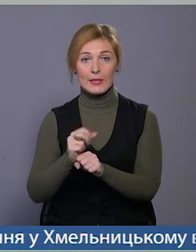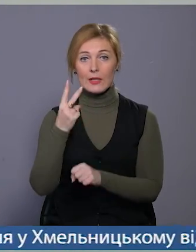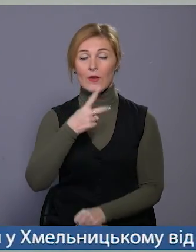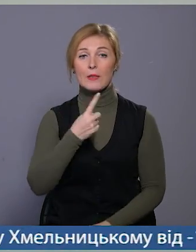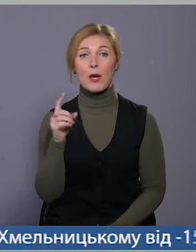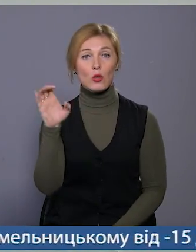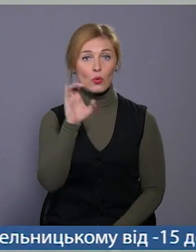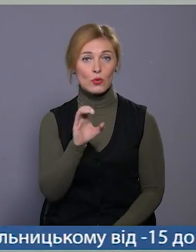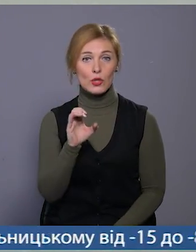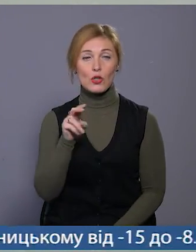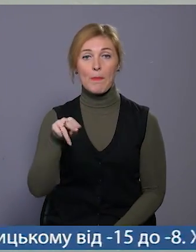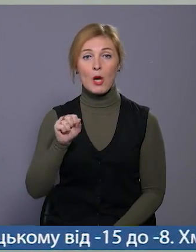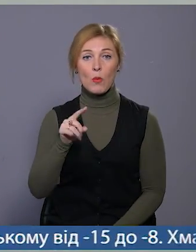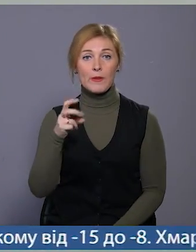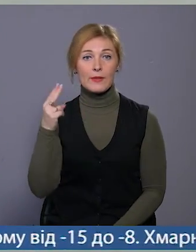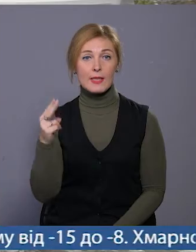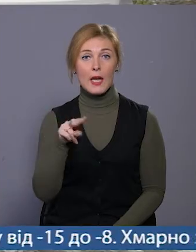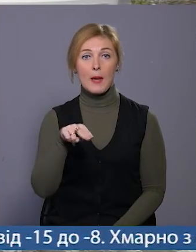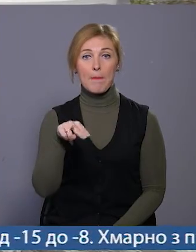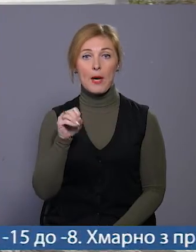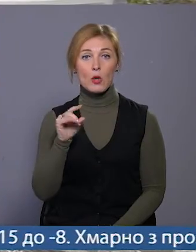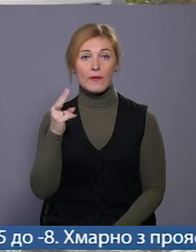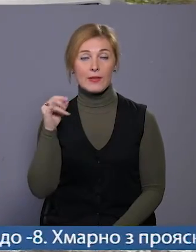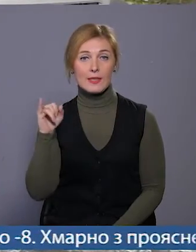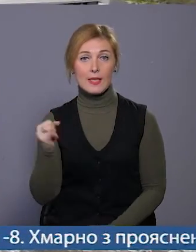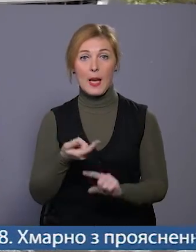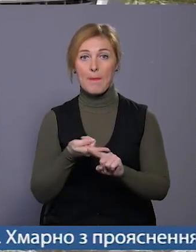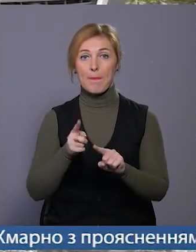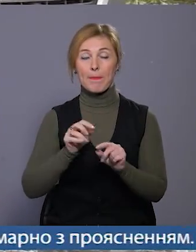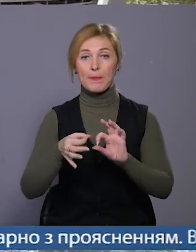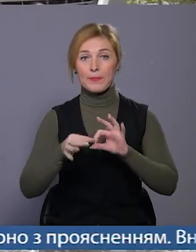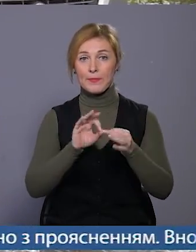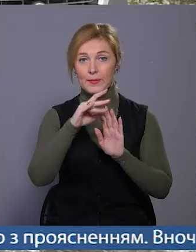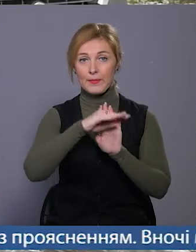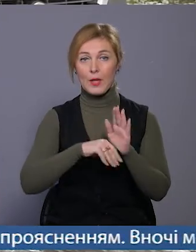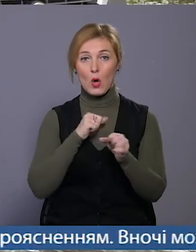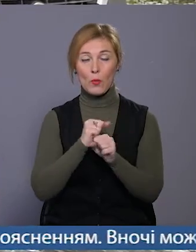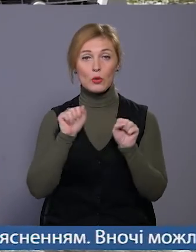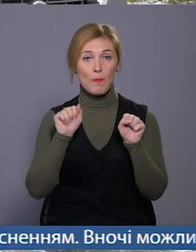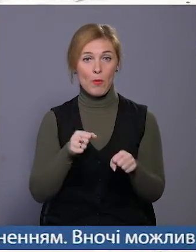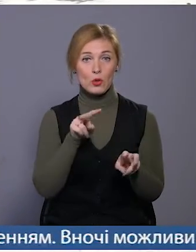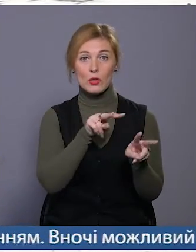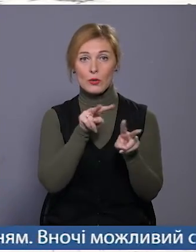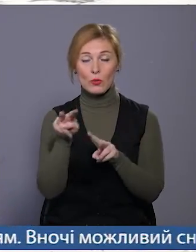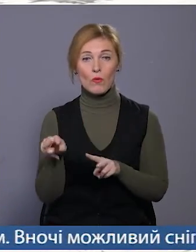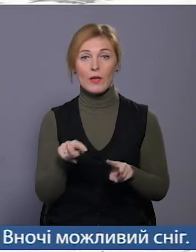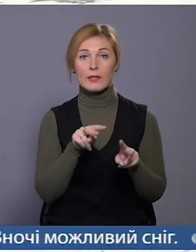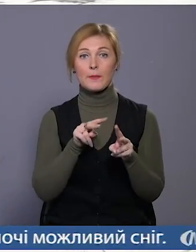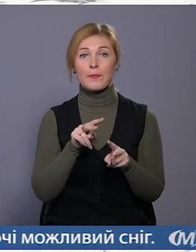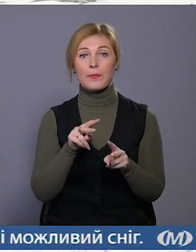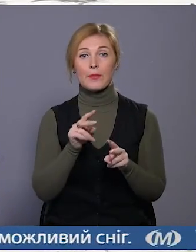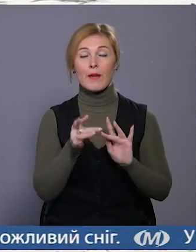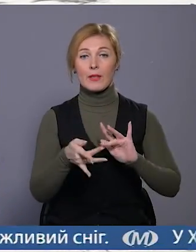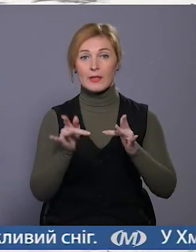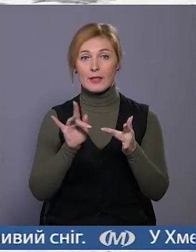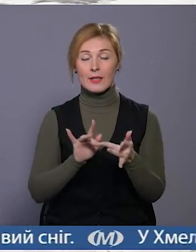21 січня у Пархомівцях та Пирогівцях. Більш детально за графіком роботи можна слідкувати на сторінках офісу проєкту «Розумне